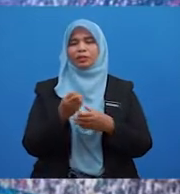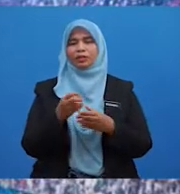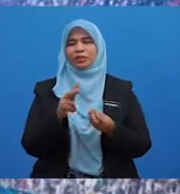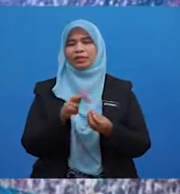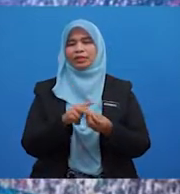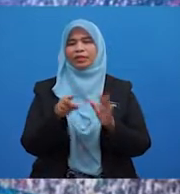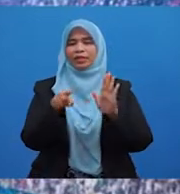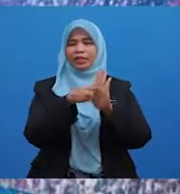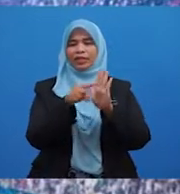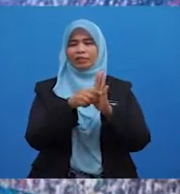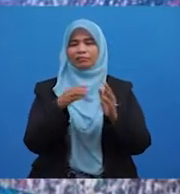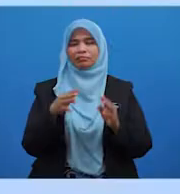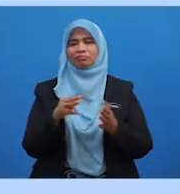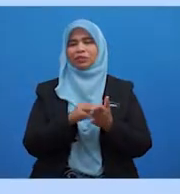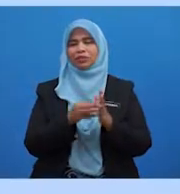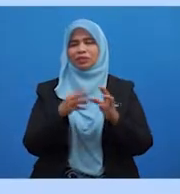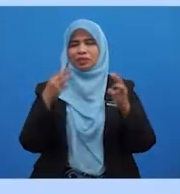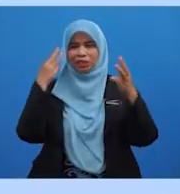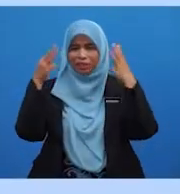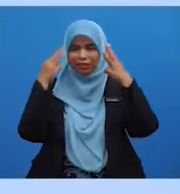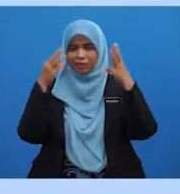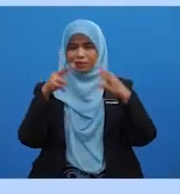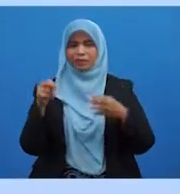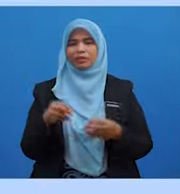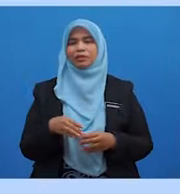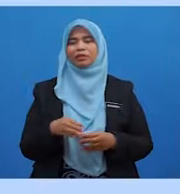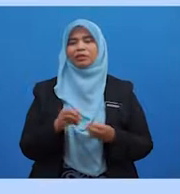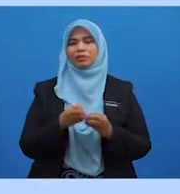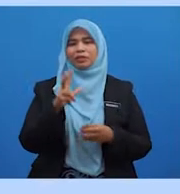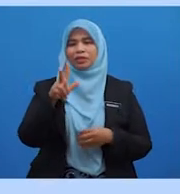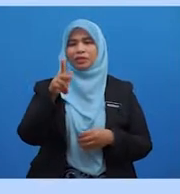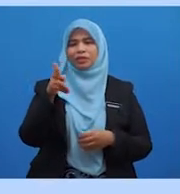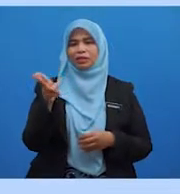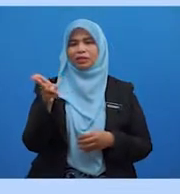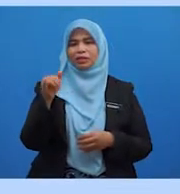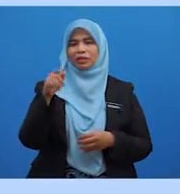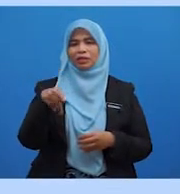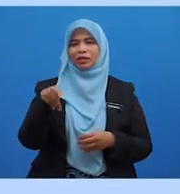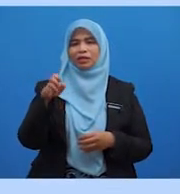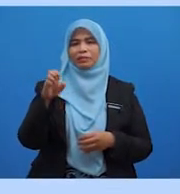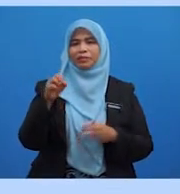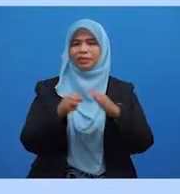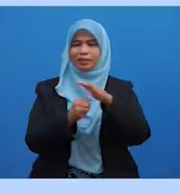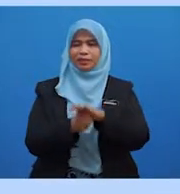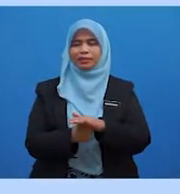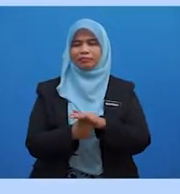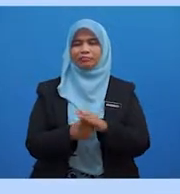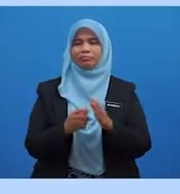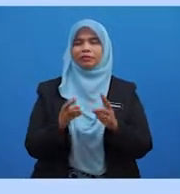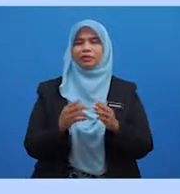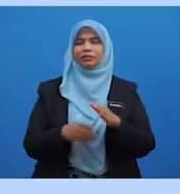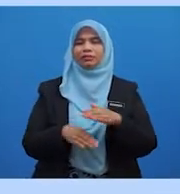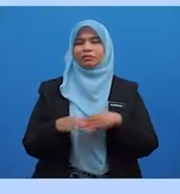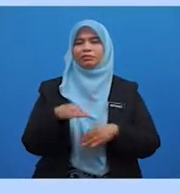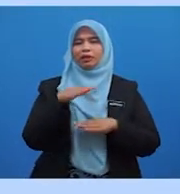sebagai kebimbangan. Yang ketiga, hyperstress, iaitu tahap stres yang sangat tinggi